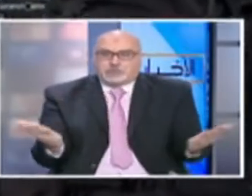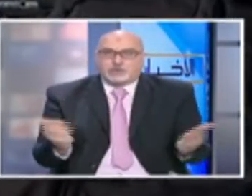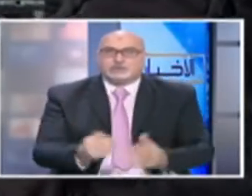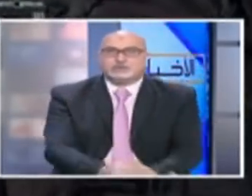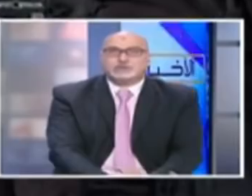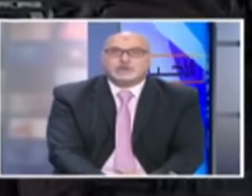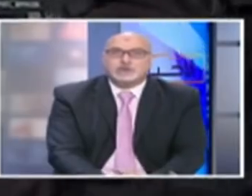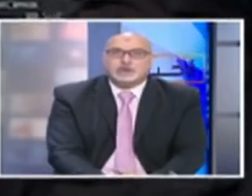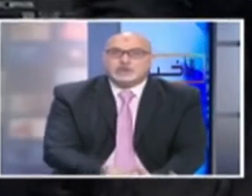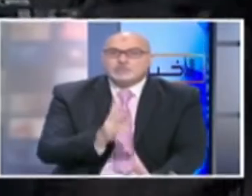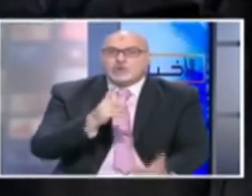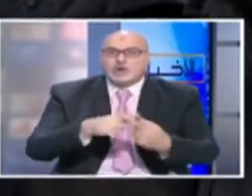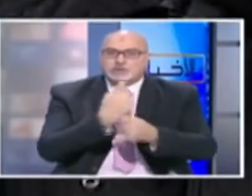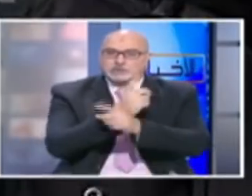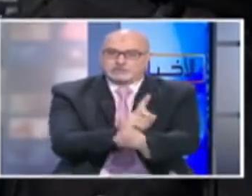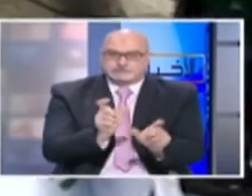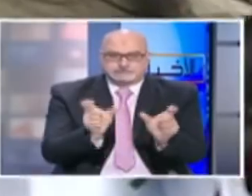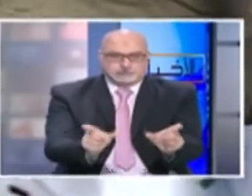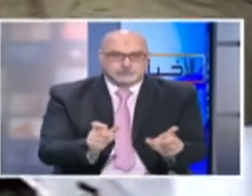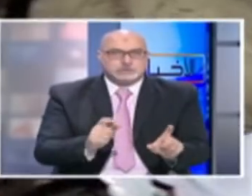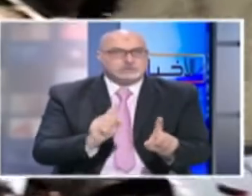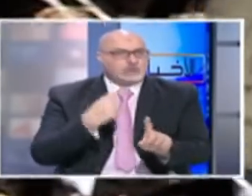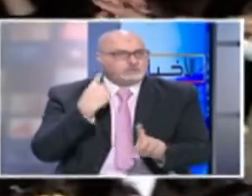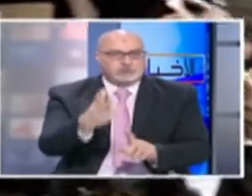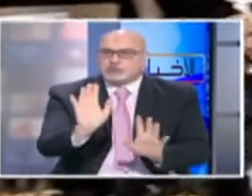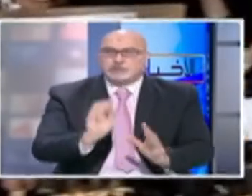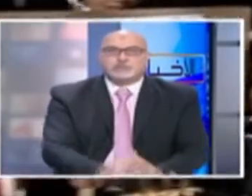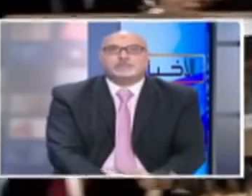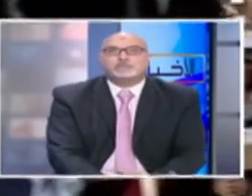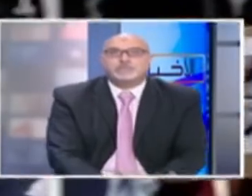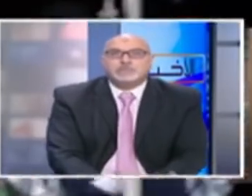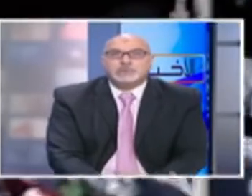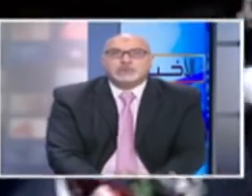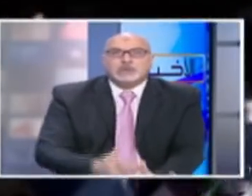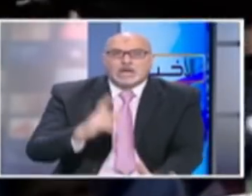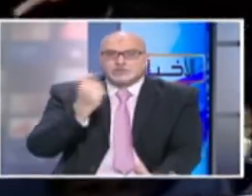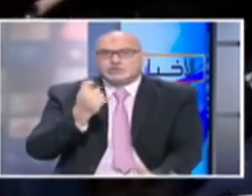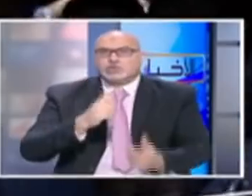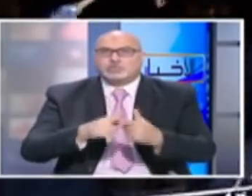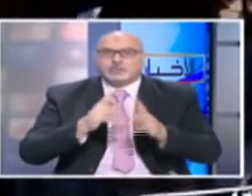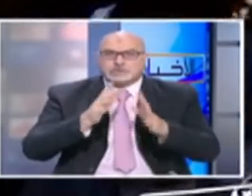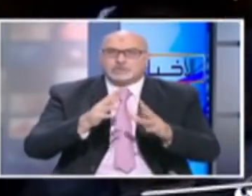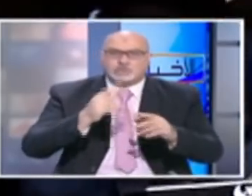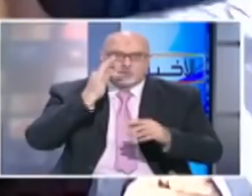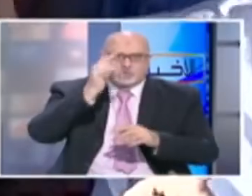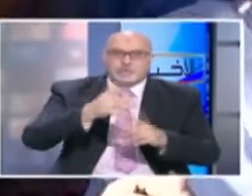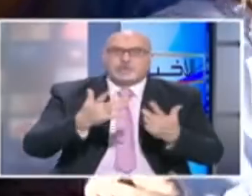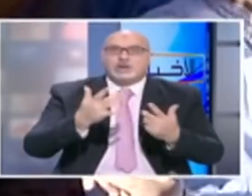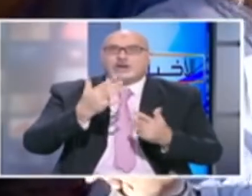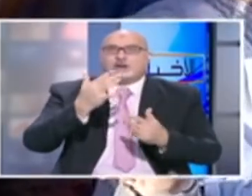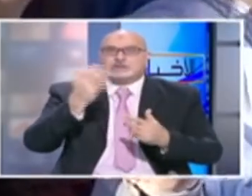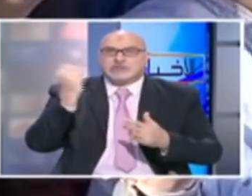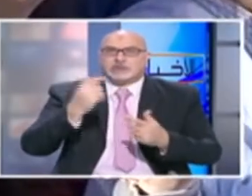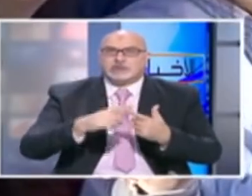المنطقة، ولا نتموا ندافعوا هون وفي كل بلد. الجمعيات المساندة للشعب الصحراوي بفرنسا